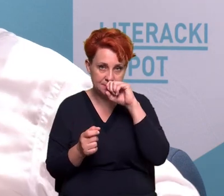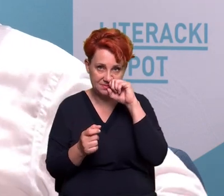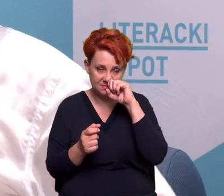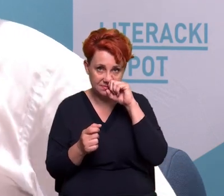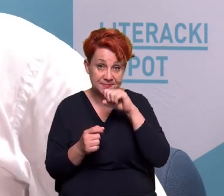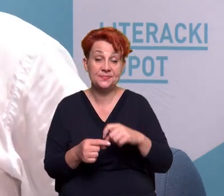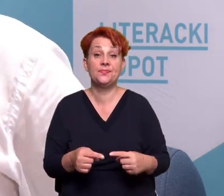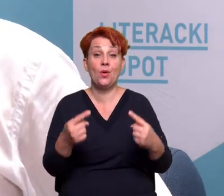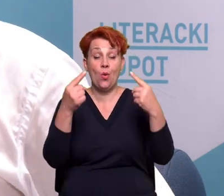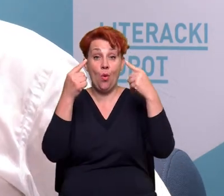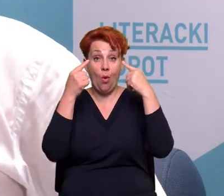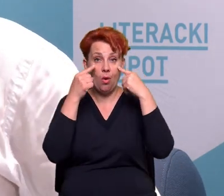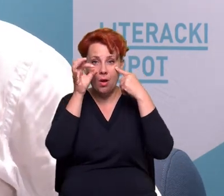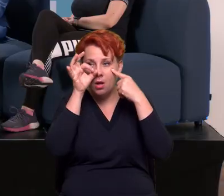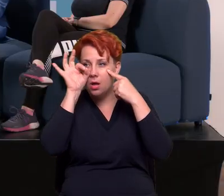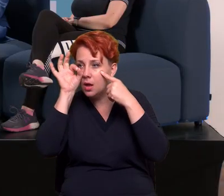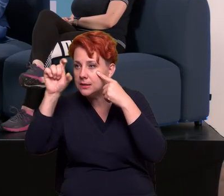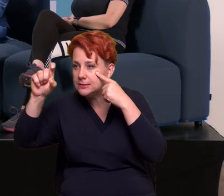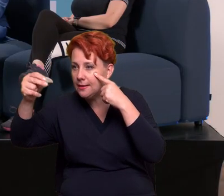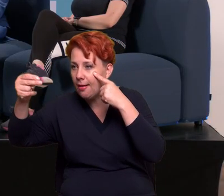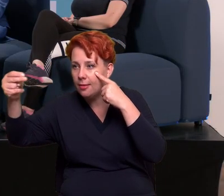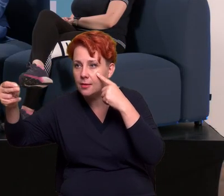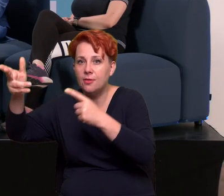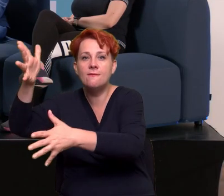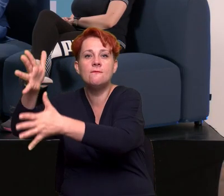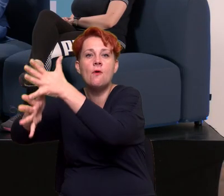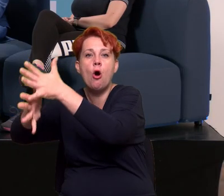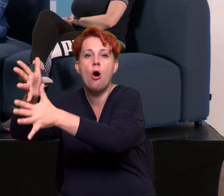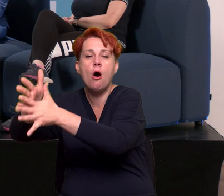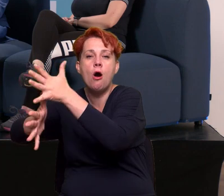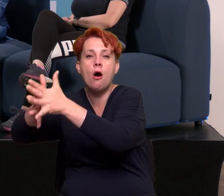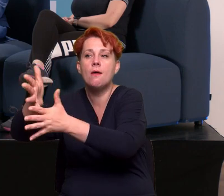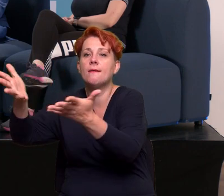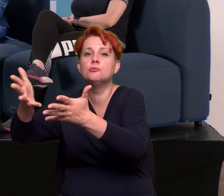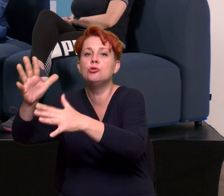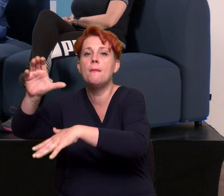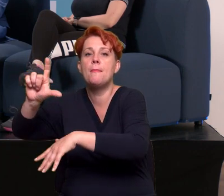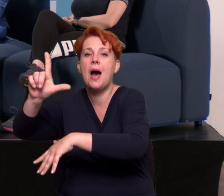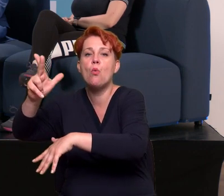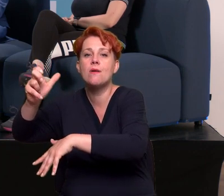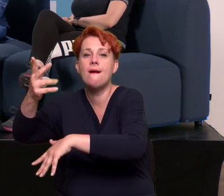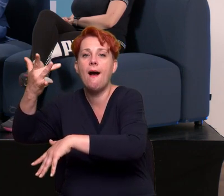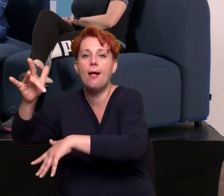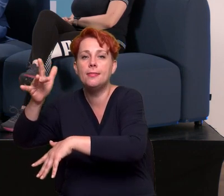na transmisję CNN-u z wojny na Bałkanach.